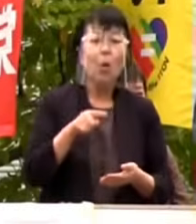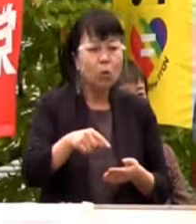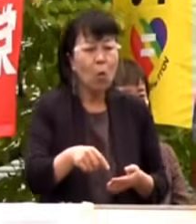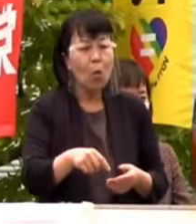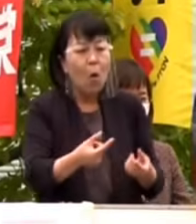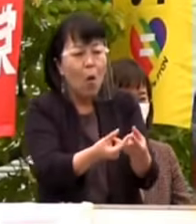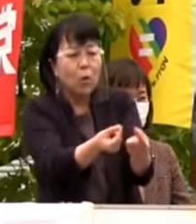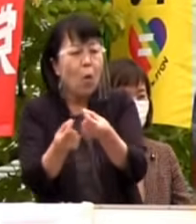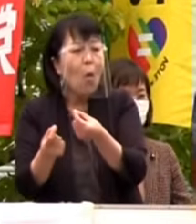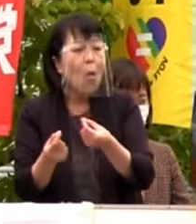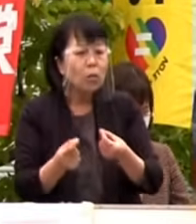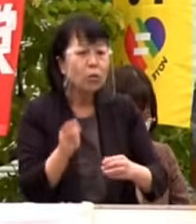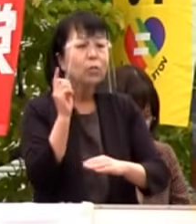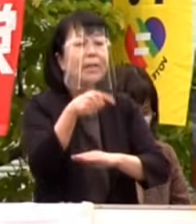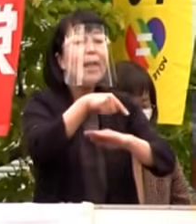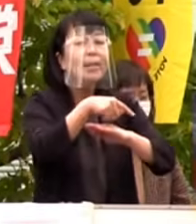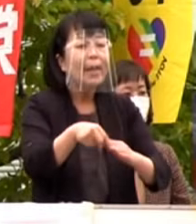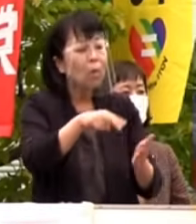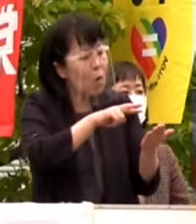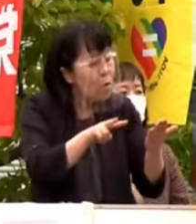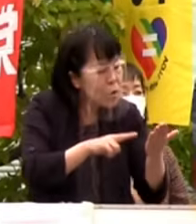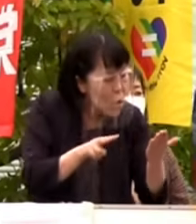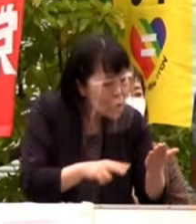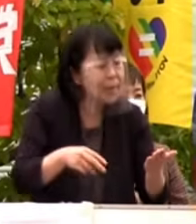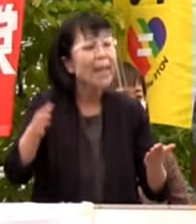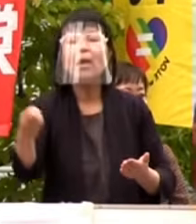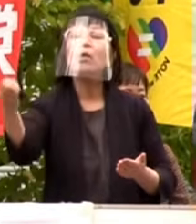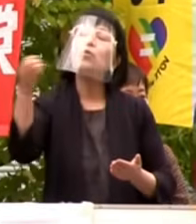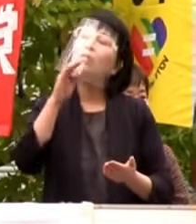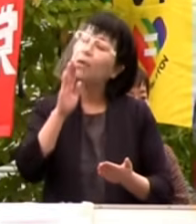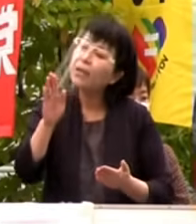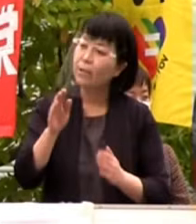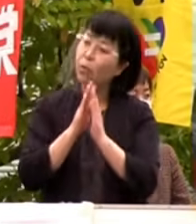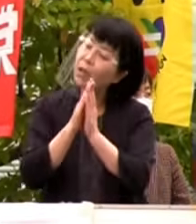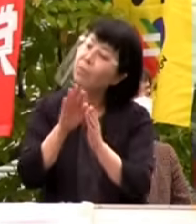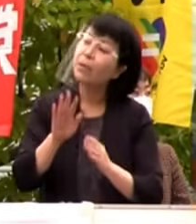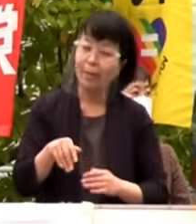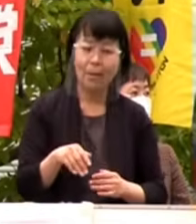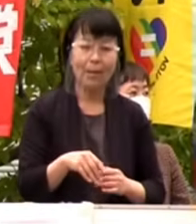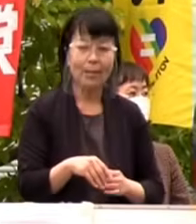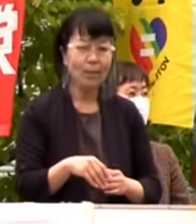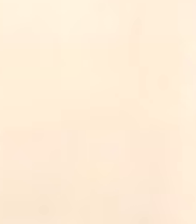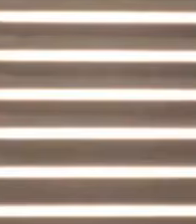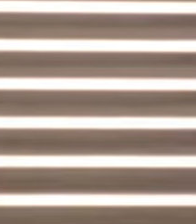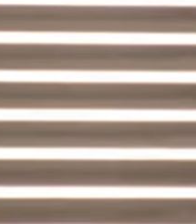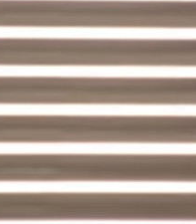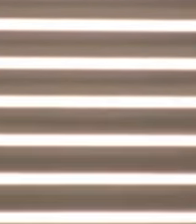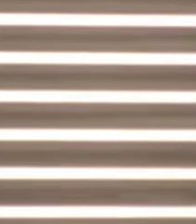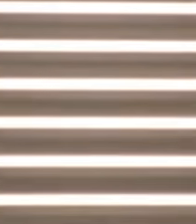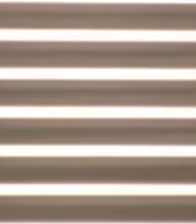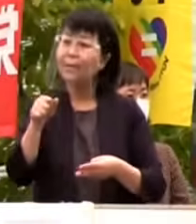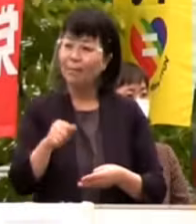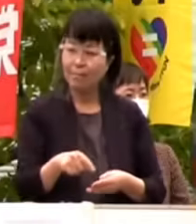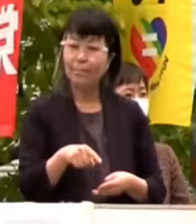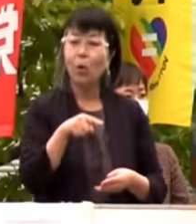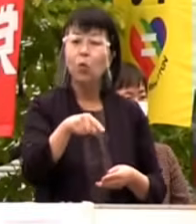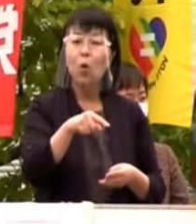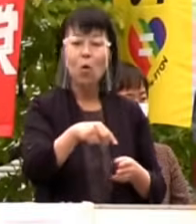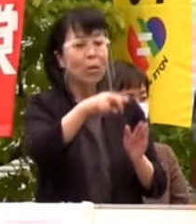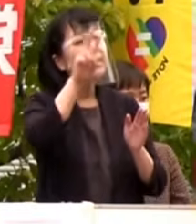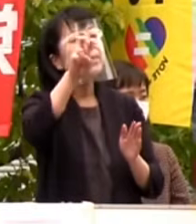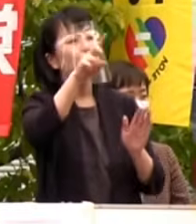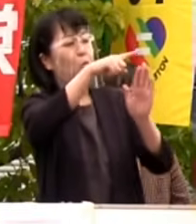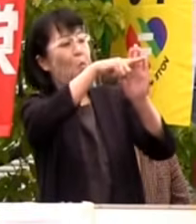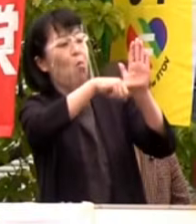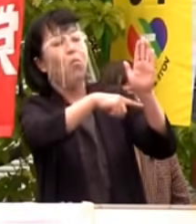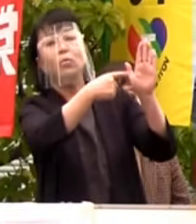通政策読んでから言ってくれというふうに申し上げました。そして岸田さんにはこういった、ここに並んでいる20項目は